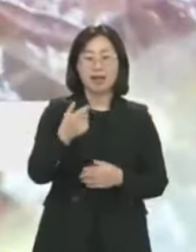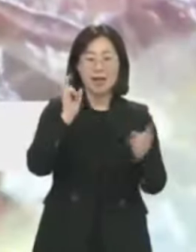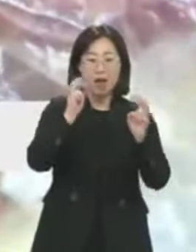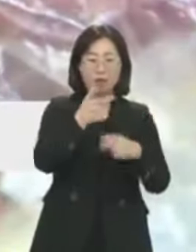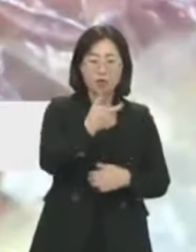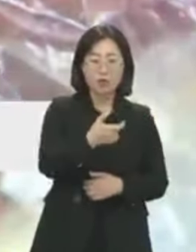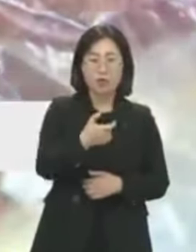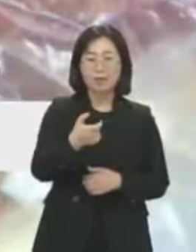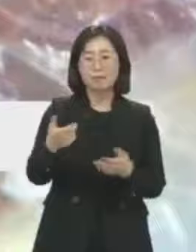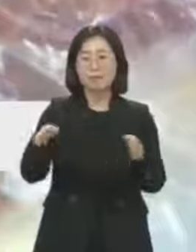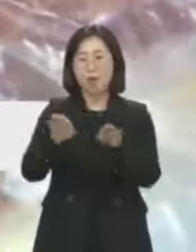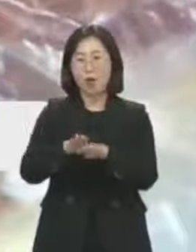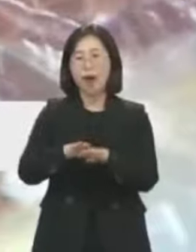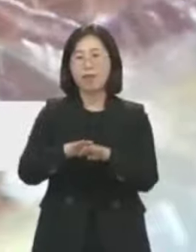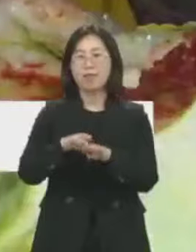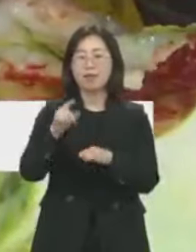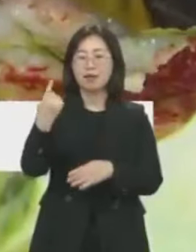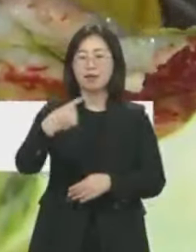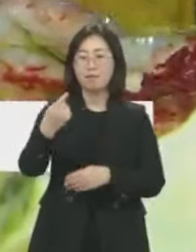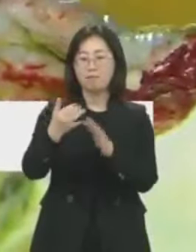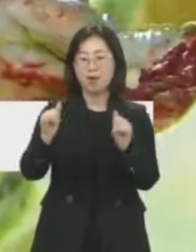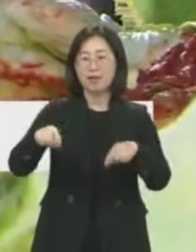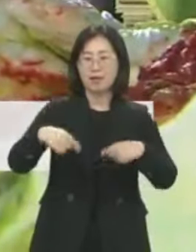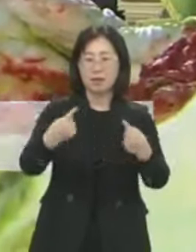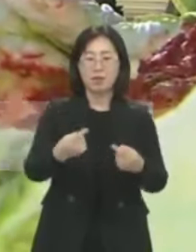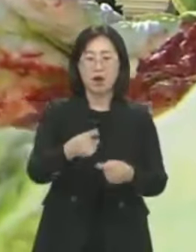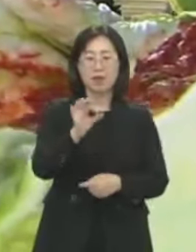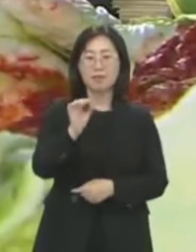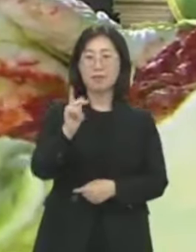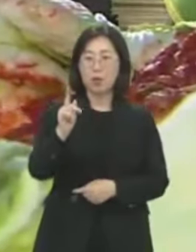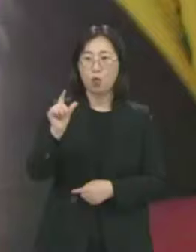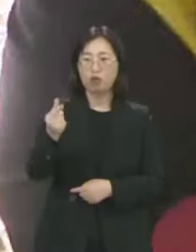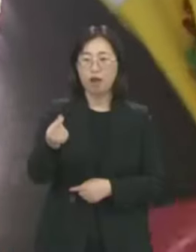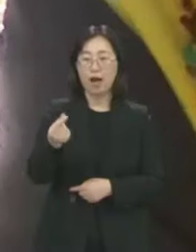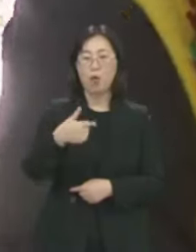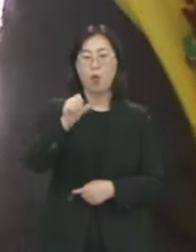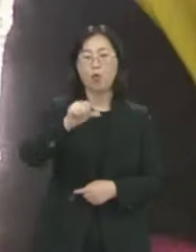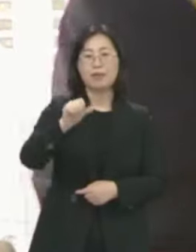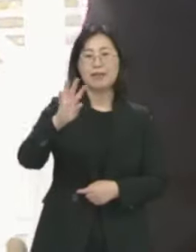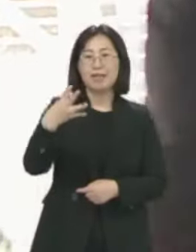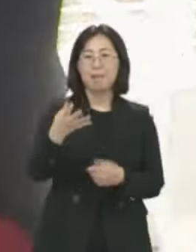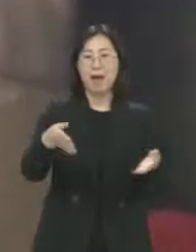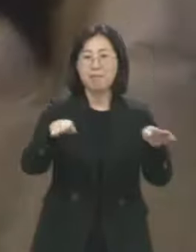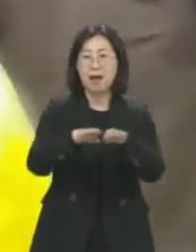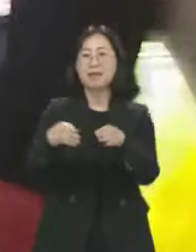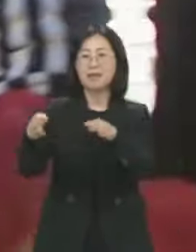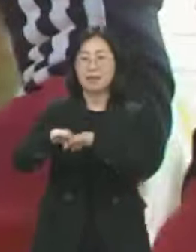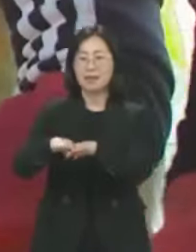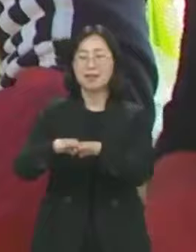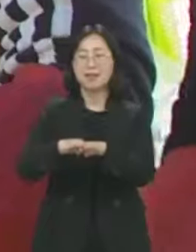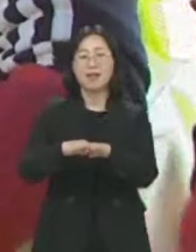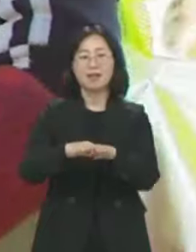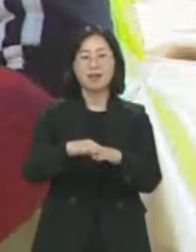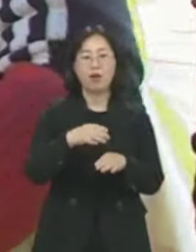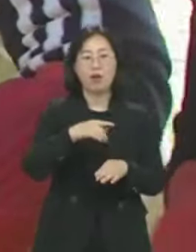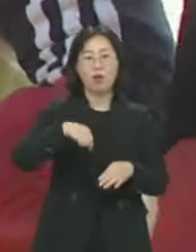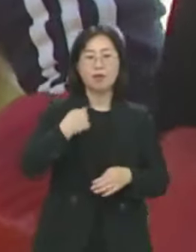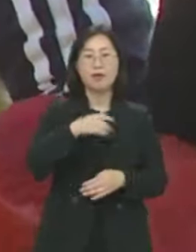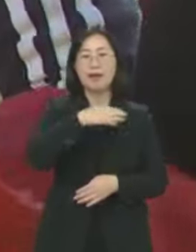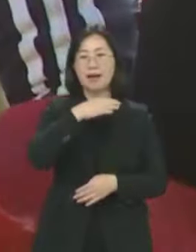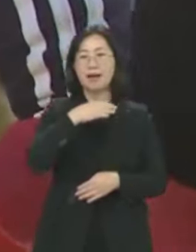기업과 기관에서 천여 명이 참여한 가운데 10kg 김장김치 5,400박스를 만들어 독거노인 등